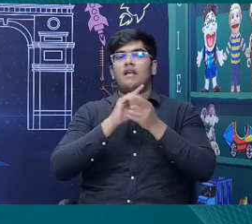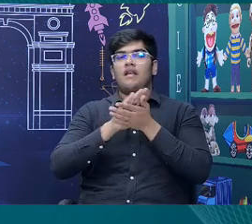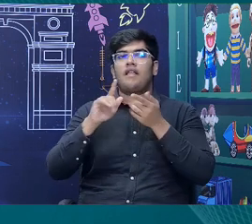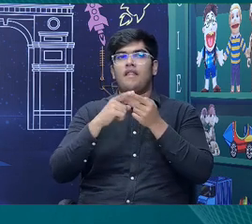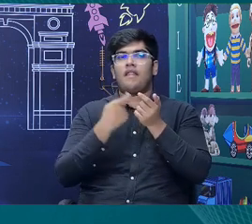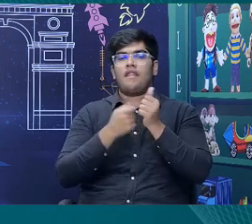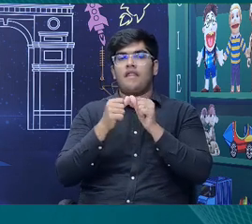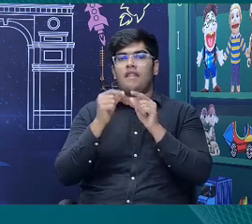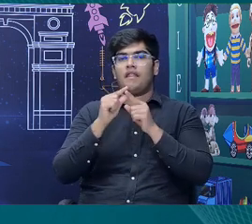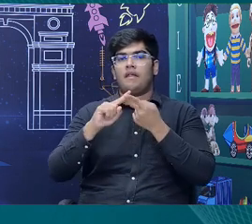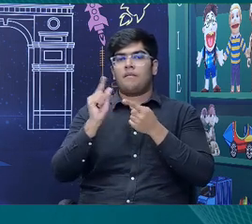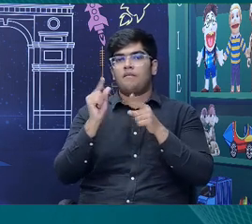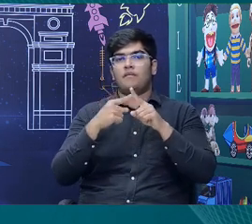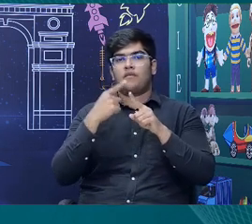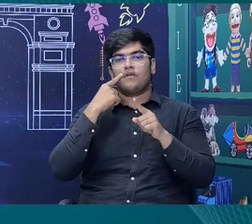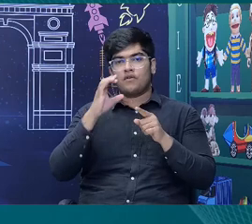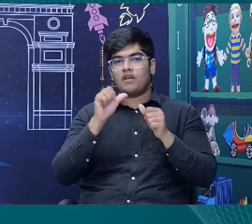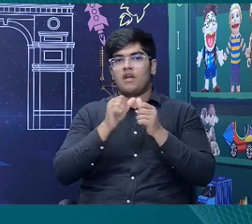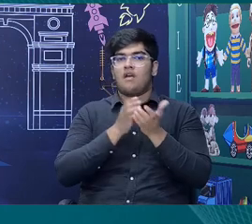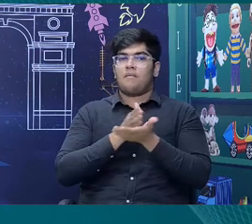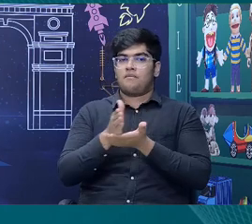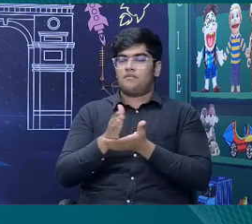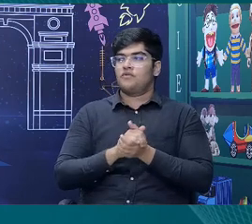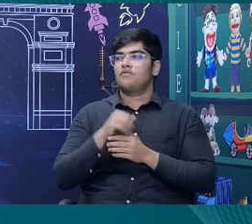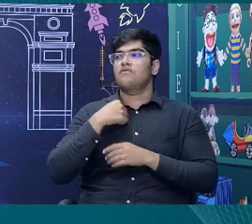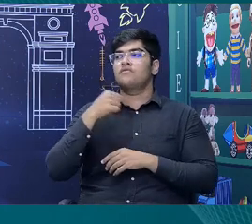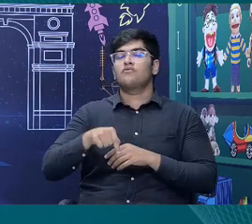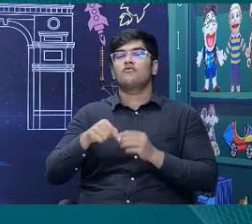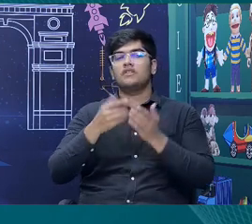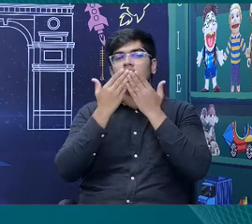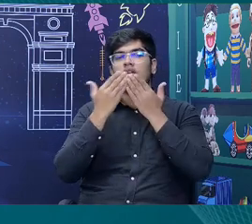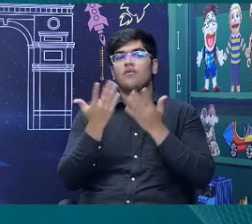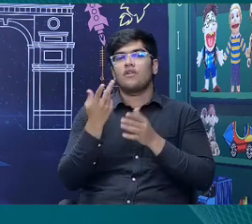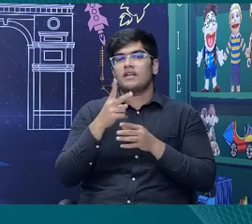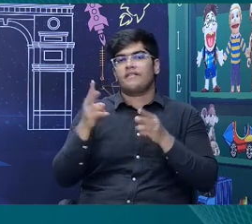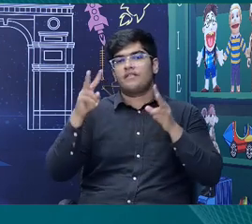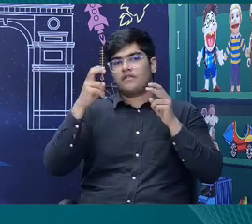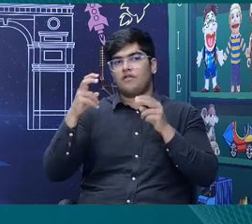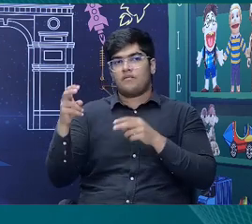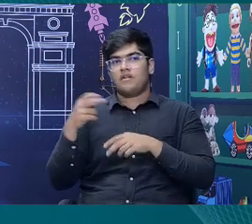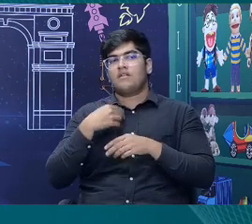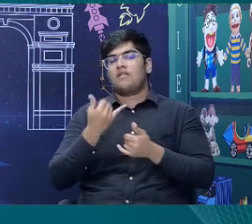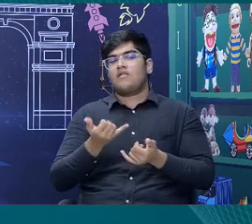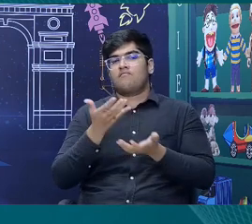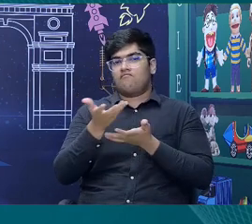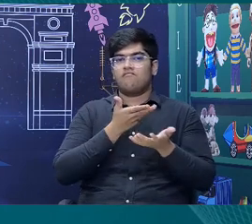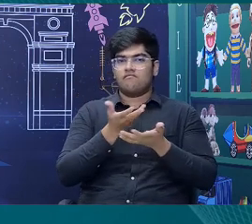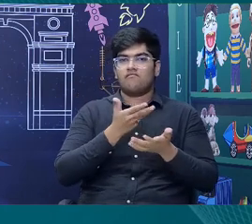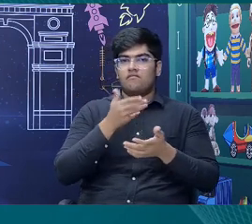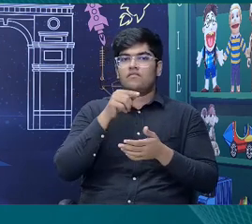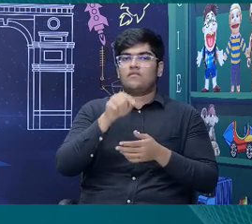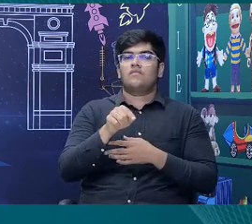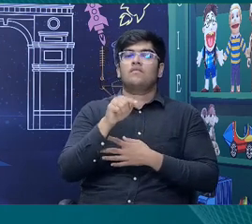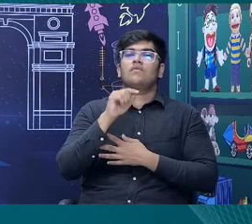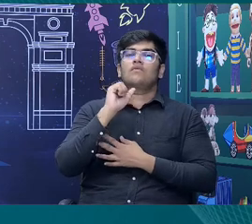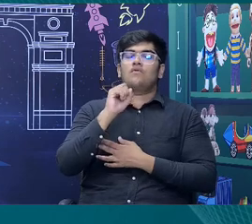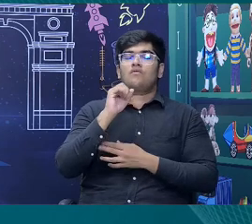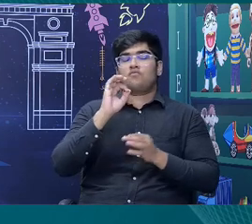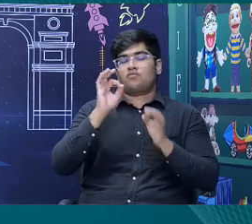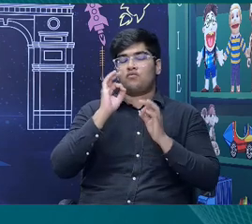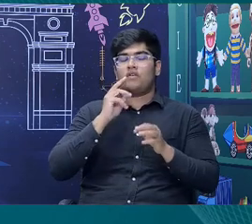हम एक बार रिवाइज कर सकते हैं रिवीजन कर सकते हैं कि आज हमने क्या-क्या पढ़ा किकन अप्रोच के बारे में हमने बात की तो और भी अच्छा हो